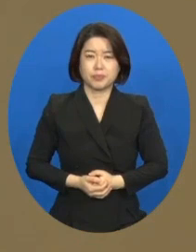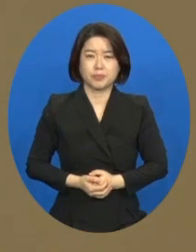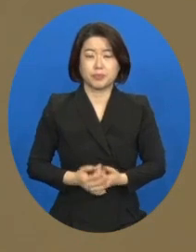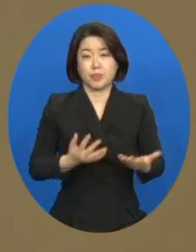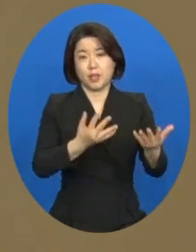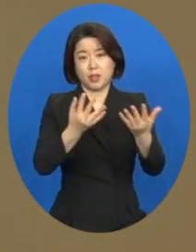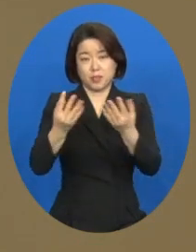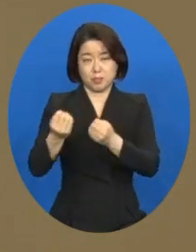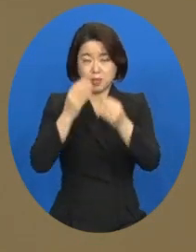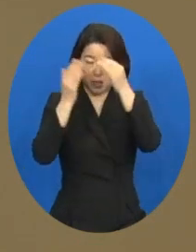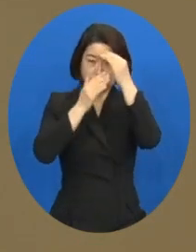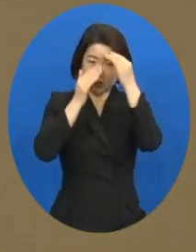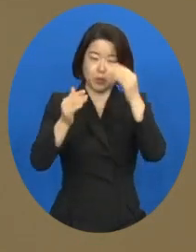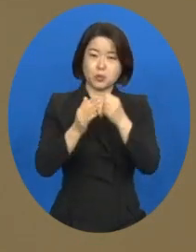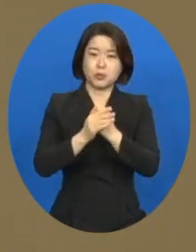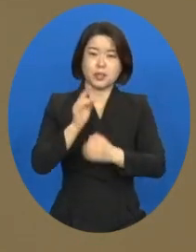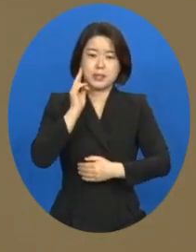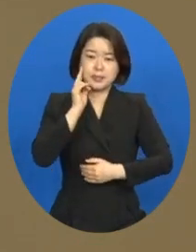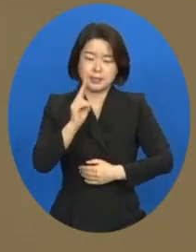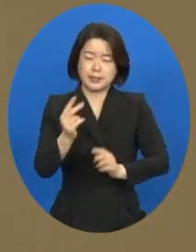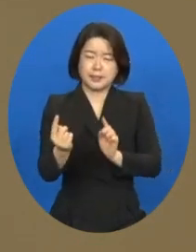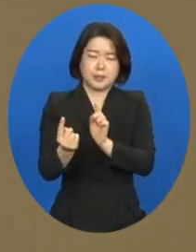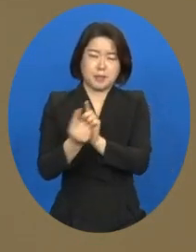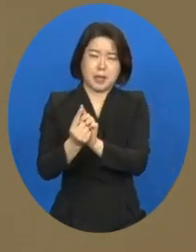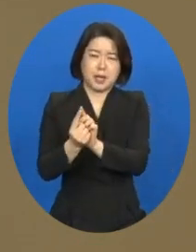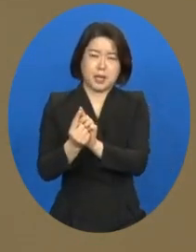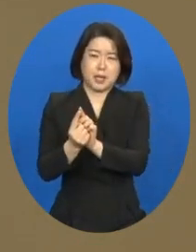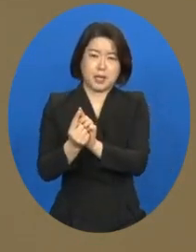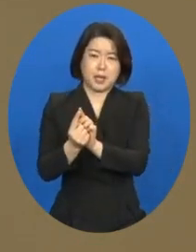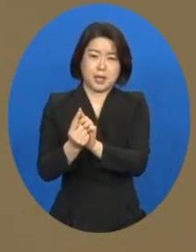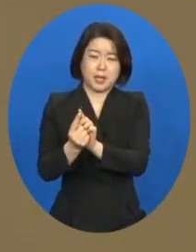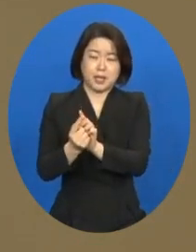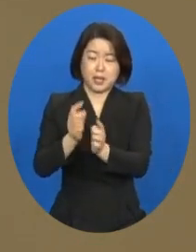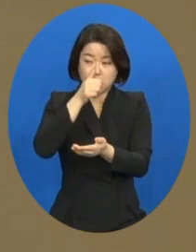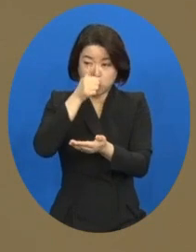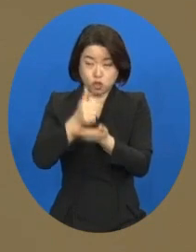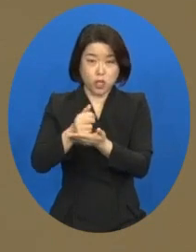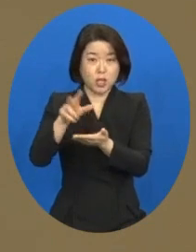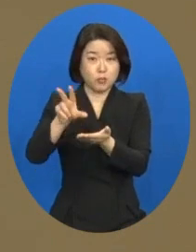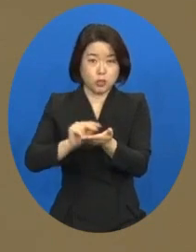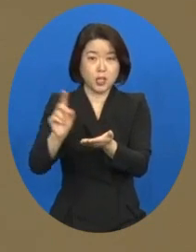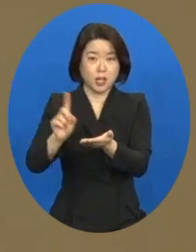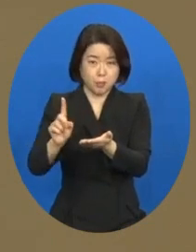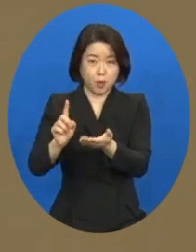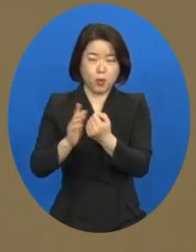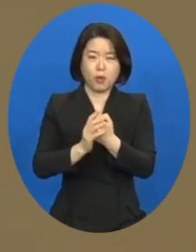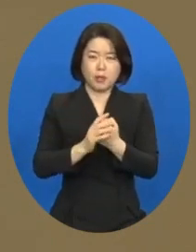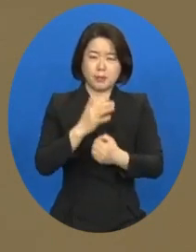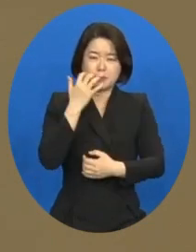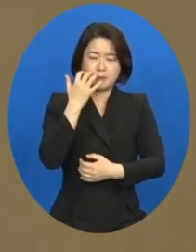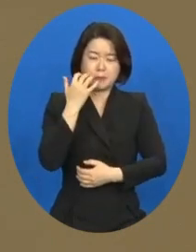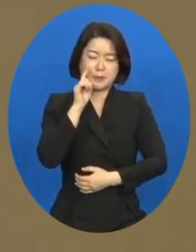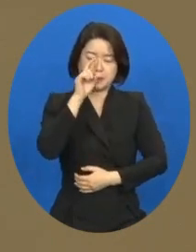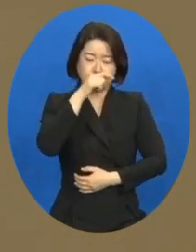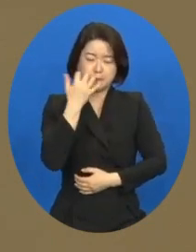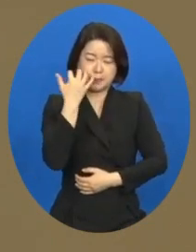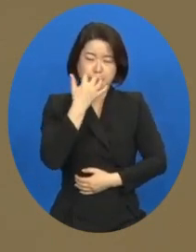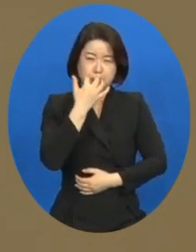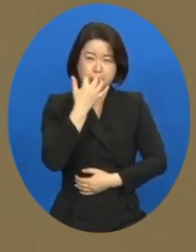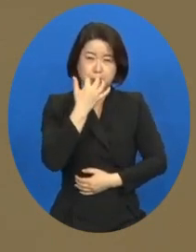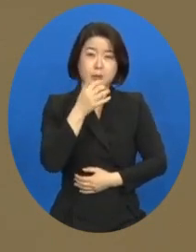많은 성도들이 심각하게 부딪히는 이제 죄의 문제가 음란물에 대한